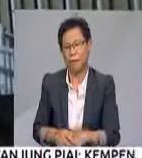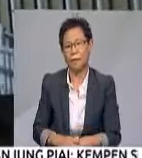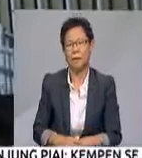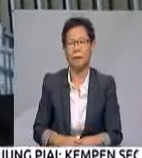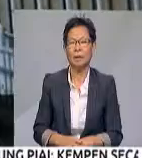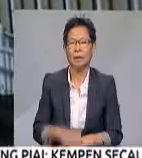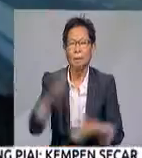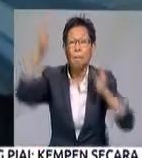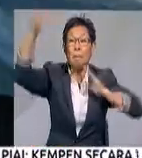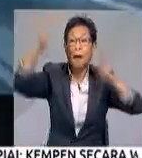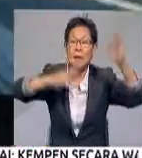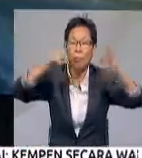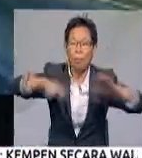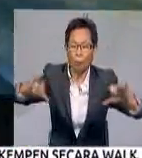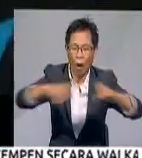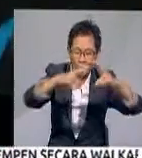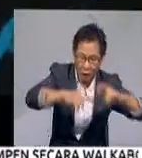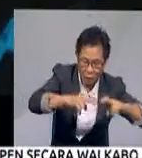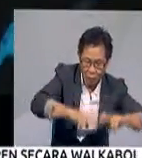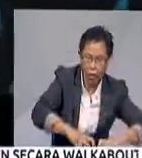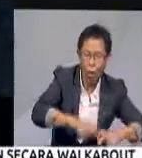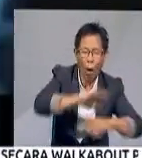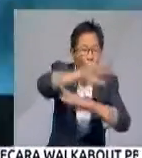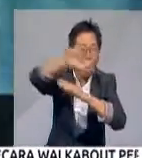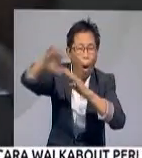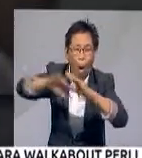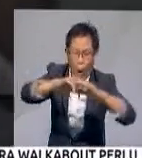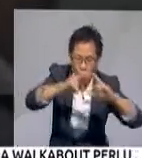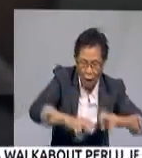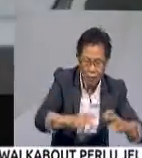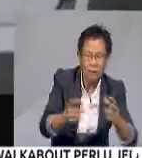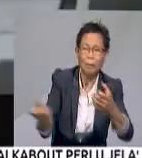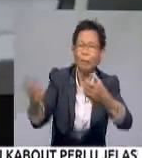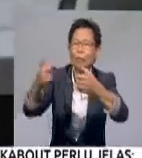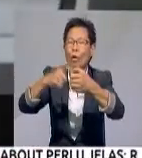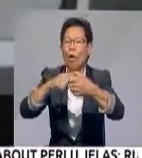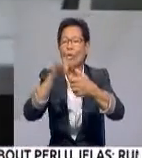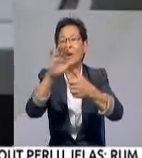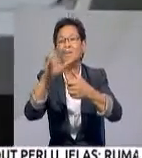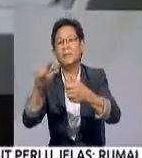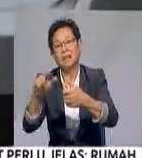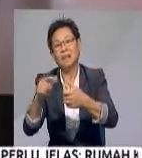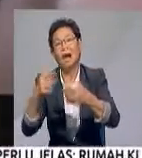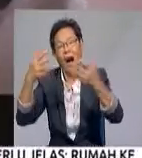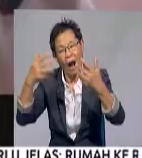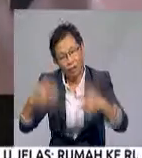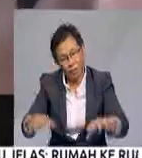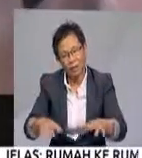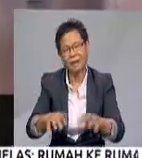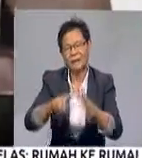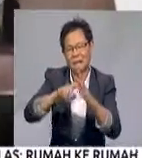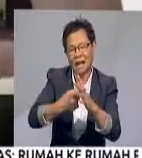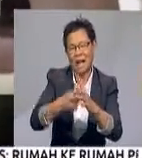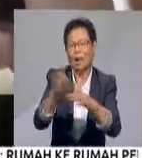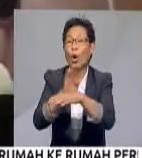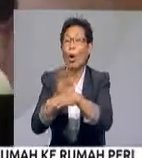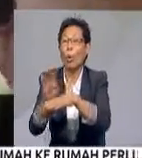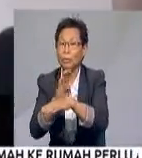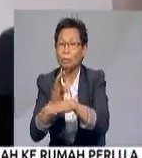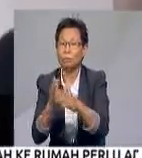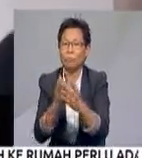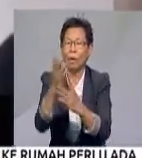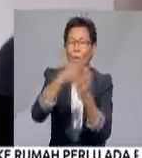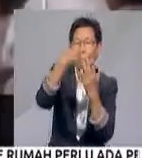Tambahnya, Malaysia perlu membuat kajian secara menyeluruh mengenai teknologi berkenaan sebelum ia dilaksanakan secara komersial